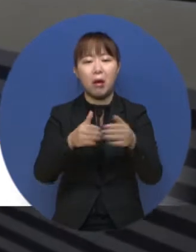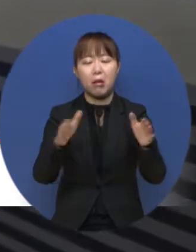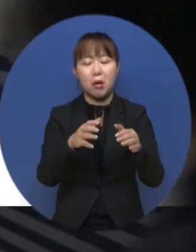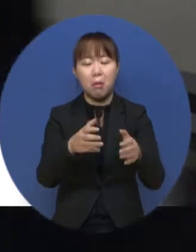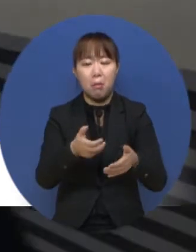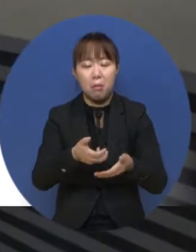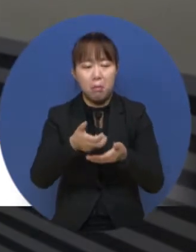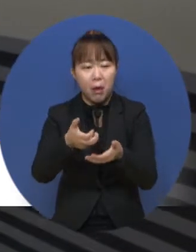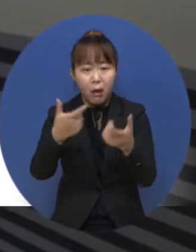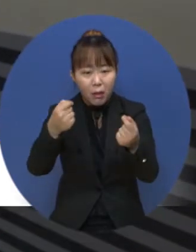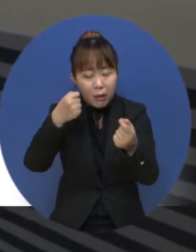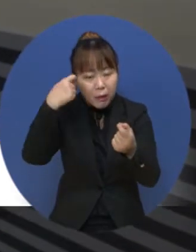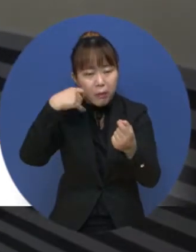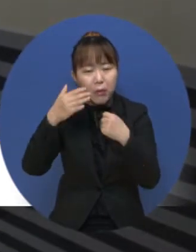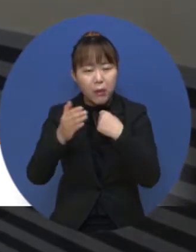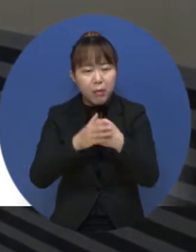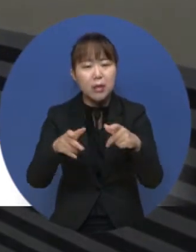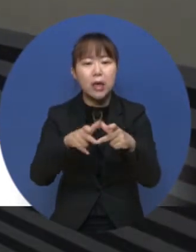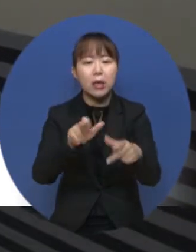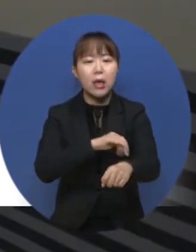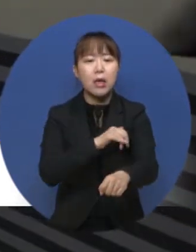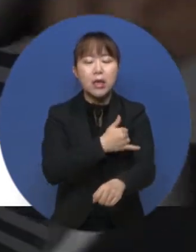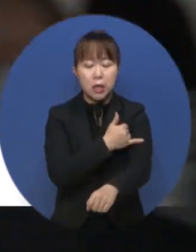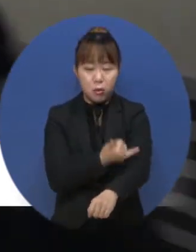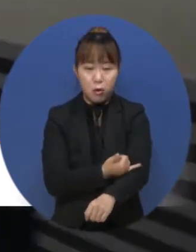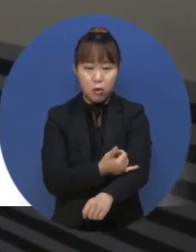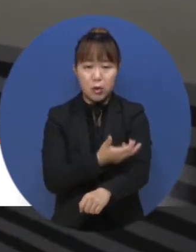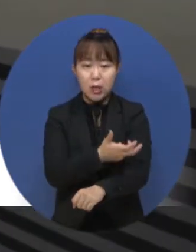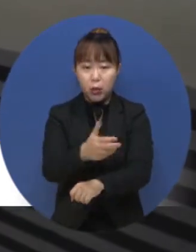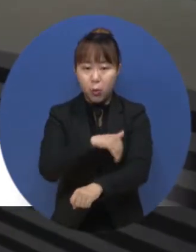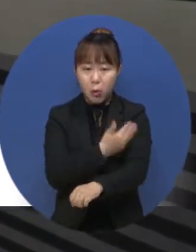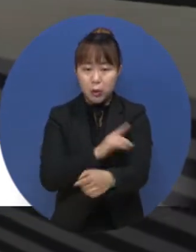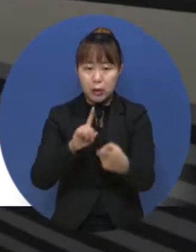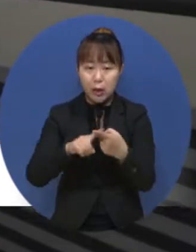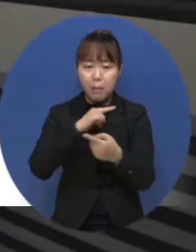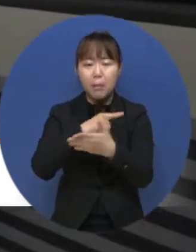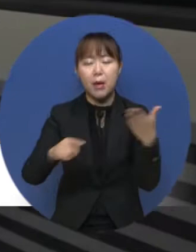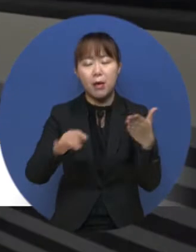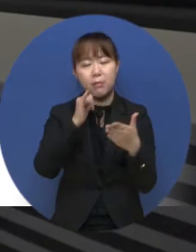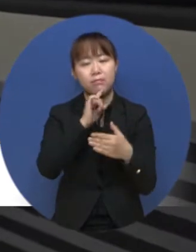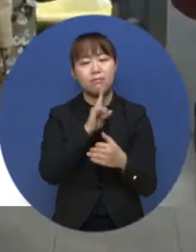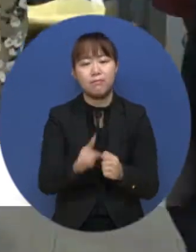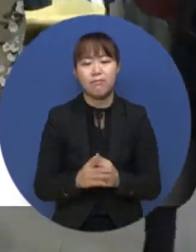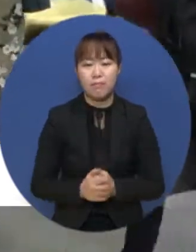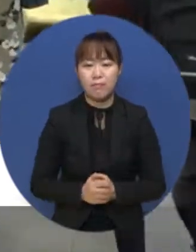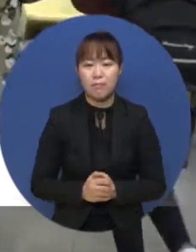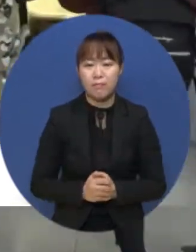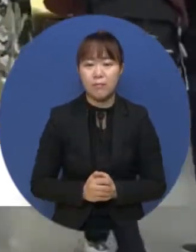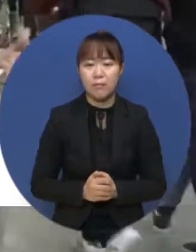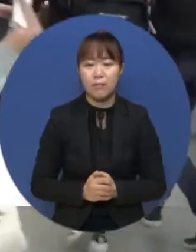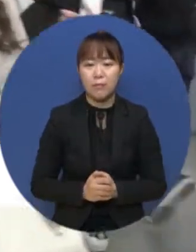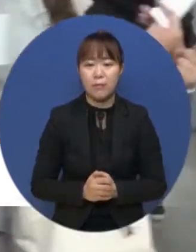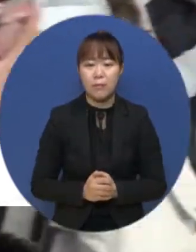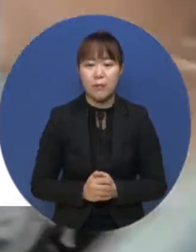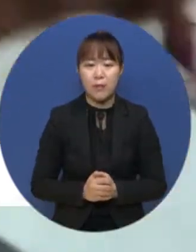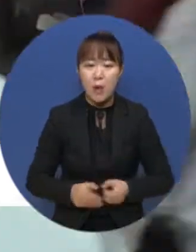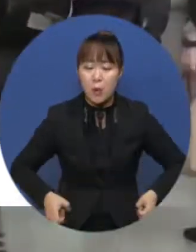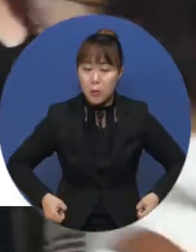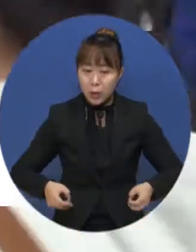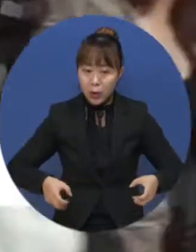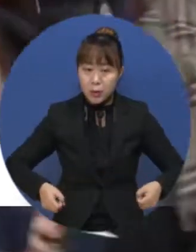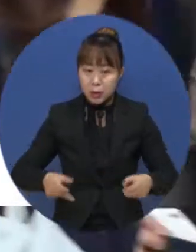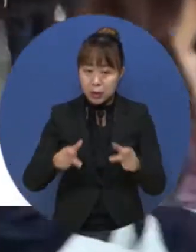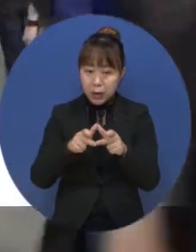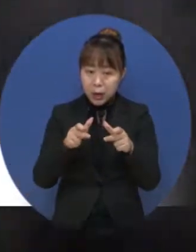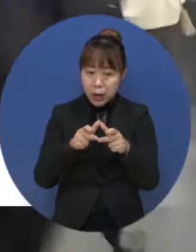많아 장애인 인권 이동권이 침해하고 있다고 지적했습니다. 휠체어를 이용하는